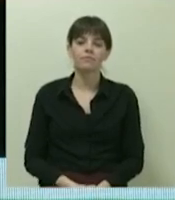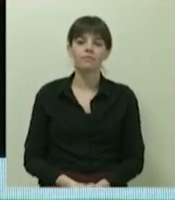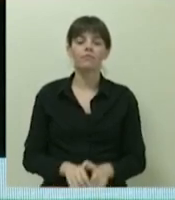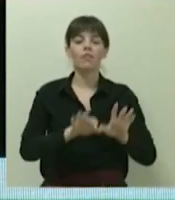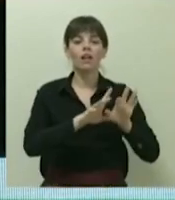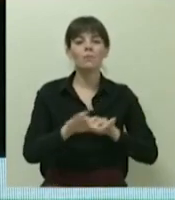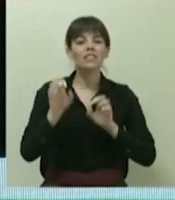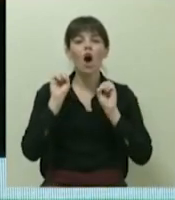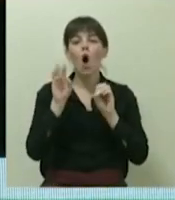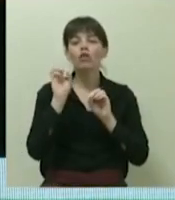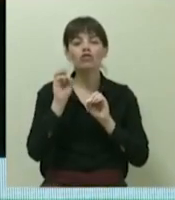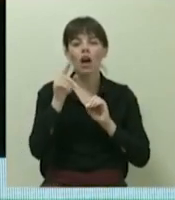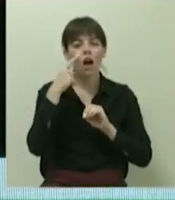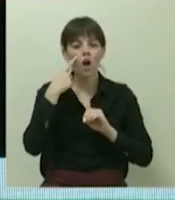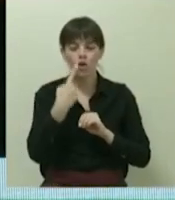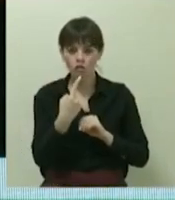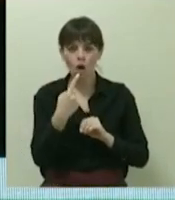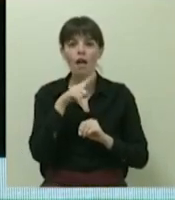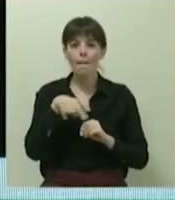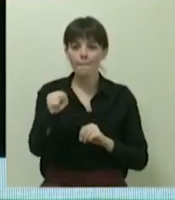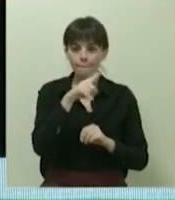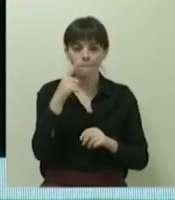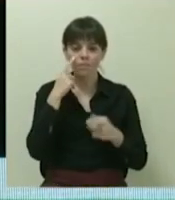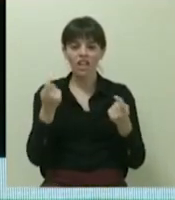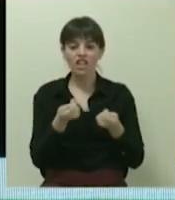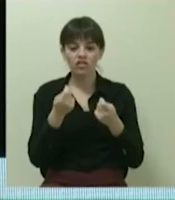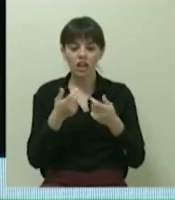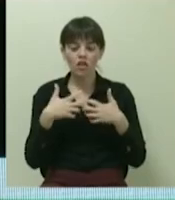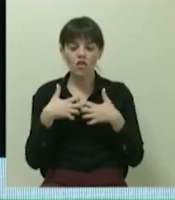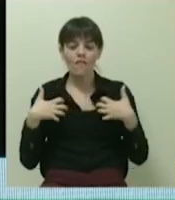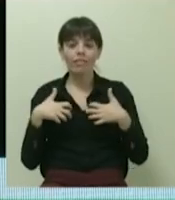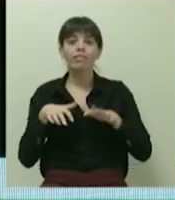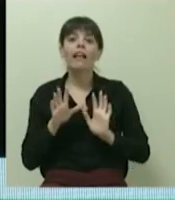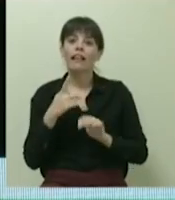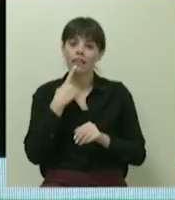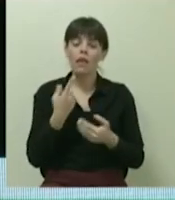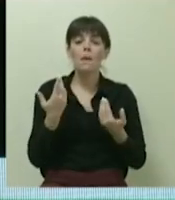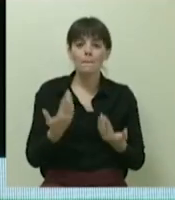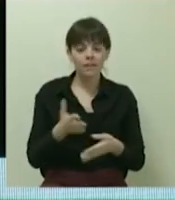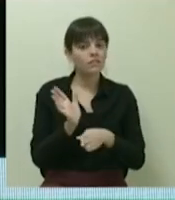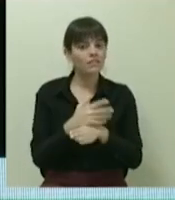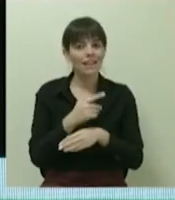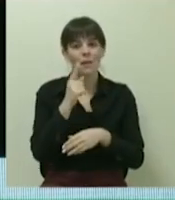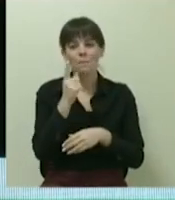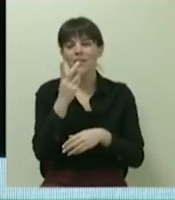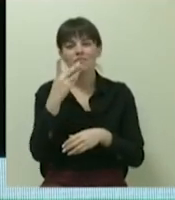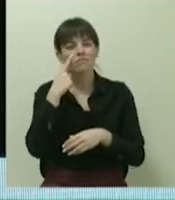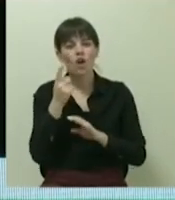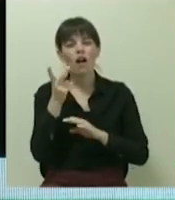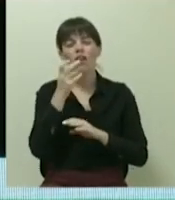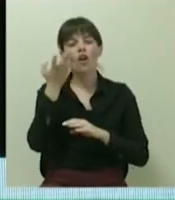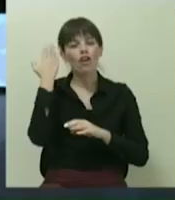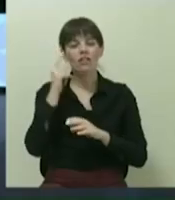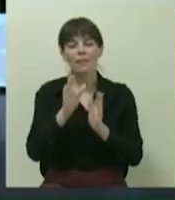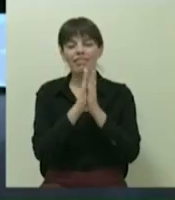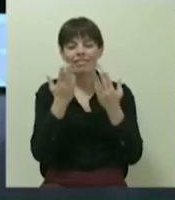Bilgisayar hocaları, teorisyenleri de işleri güvende değil diyebiliriz. Çünkü bu birkaç ay önce Nature dergisinin